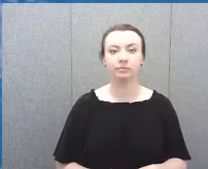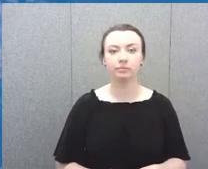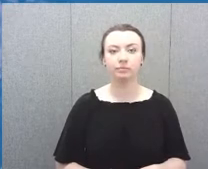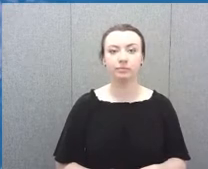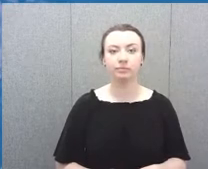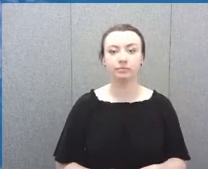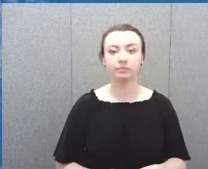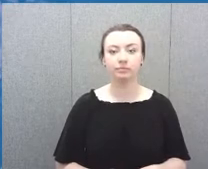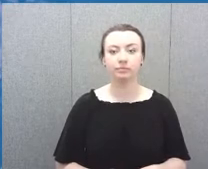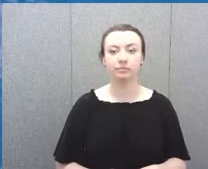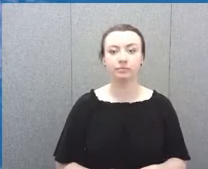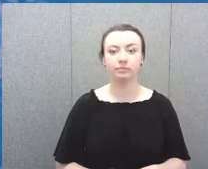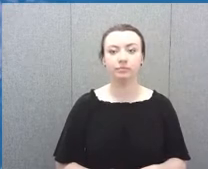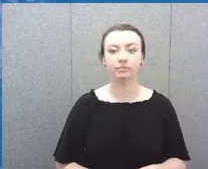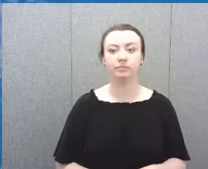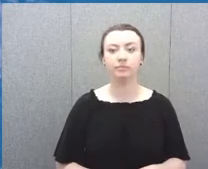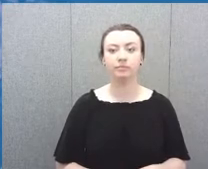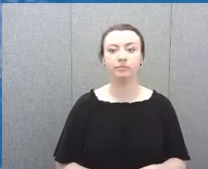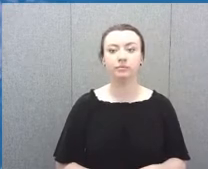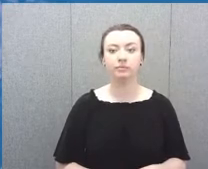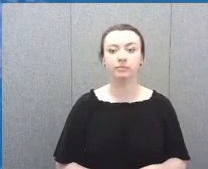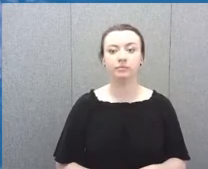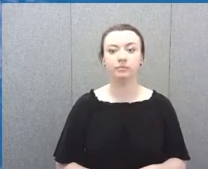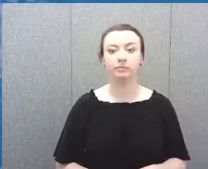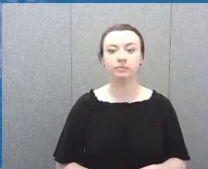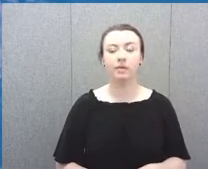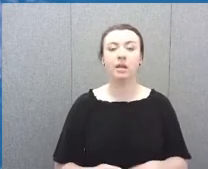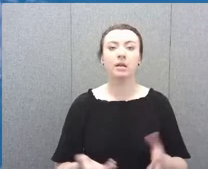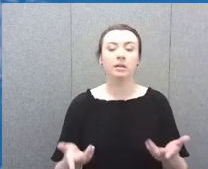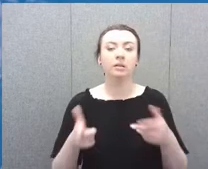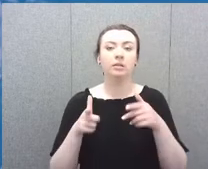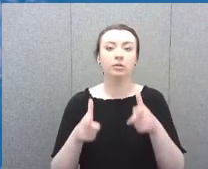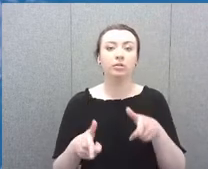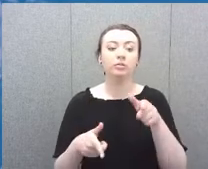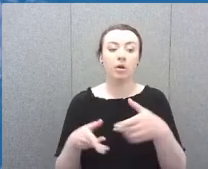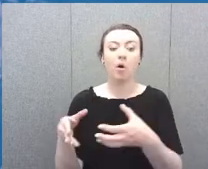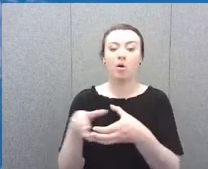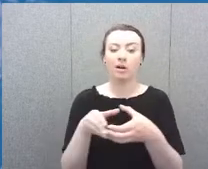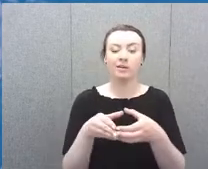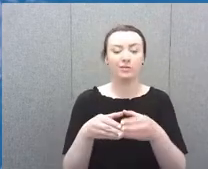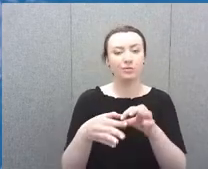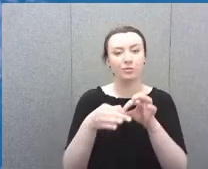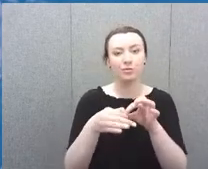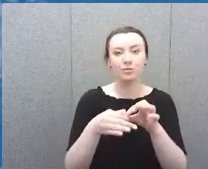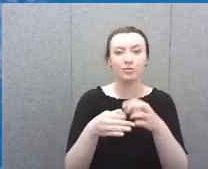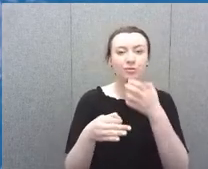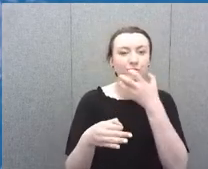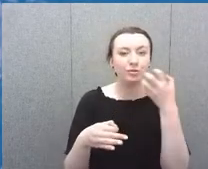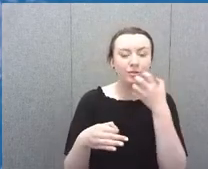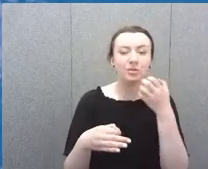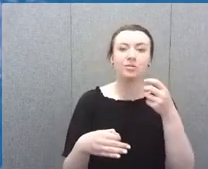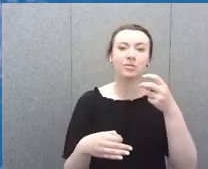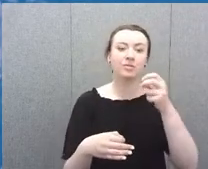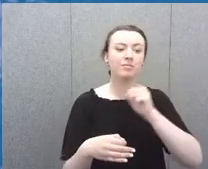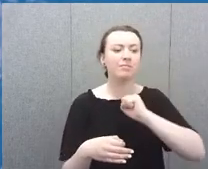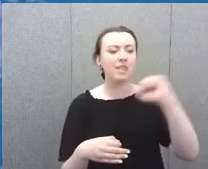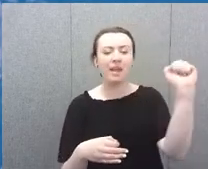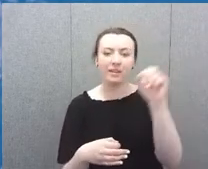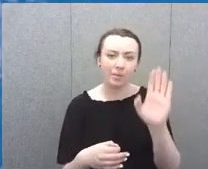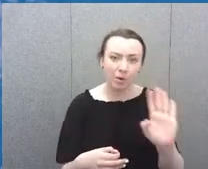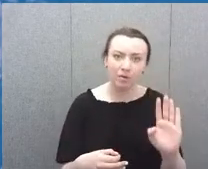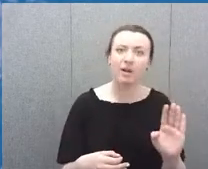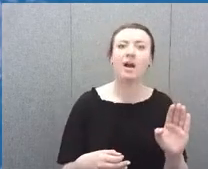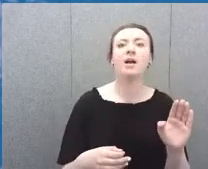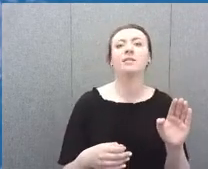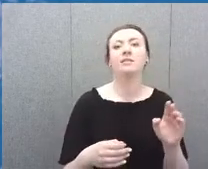напрямую связаны с легитимностью недемократических режимов, поддерживают недемократические выборы